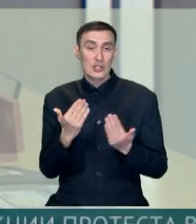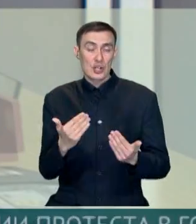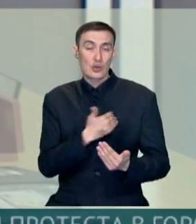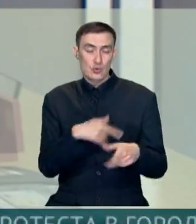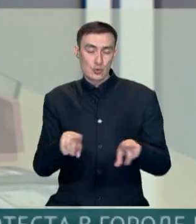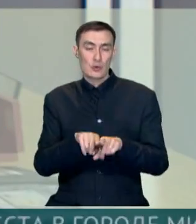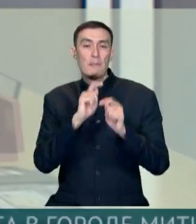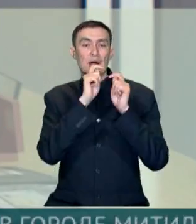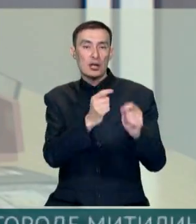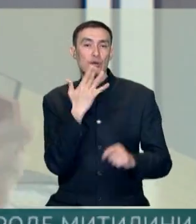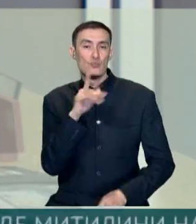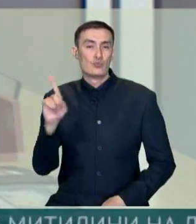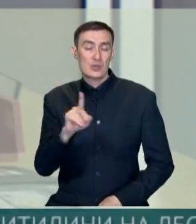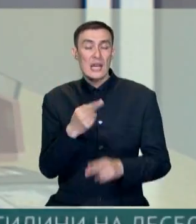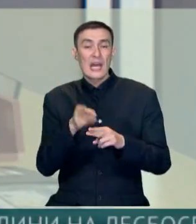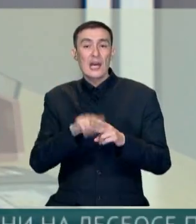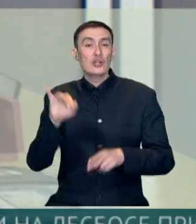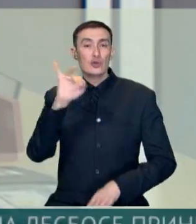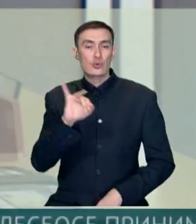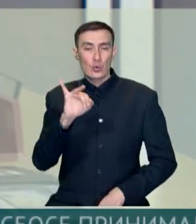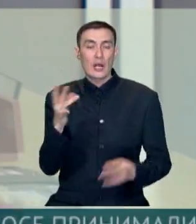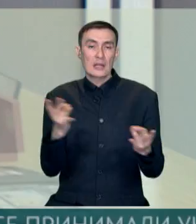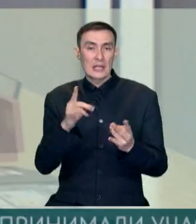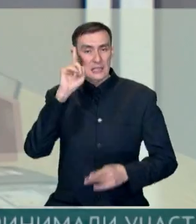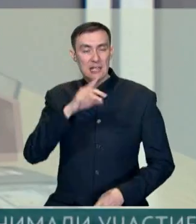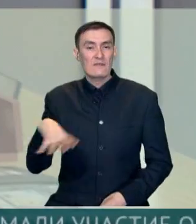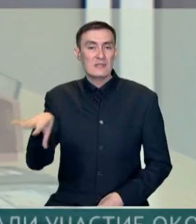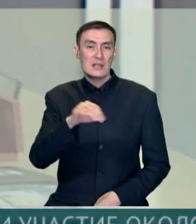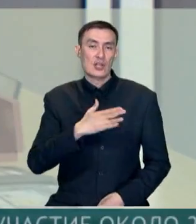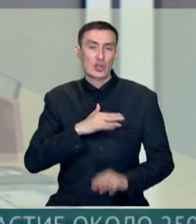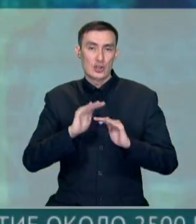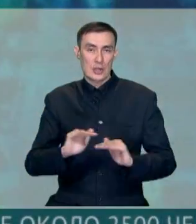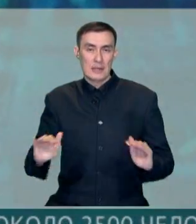хочу тоже подарить музею. Это ведь история, ее должны знать наши дети.